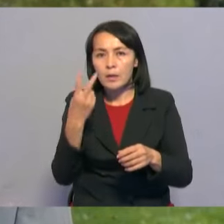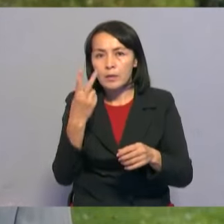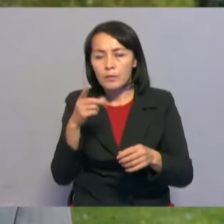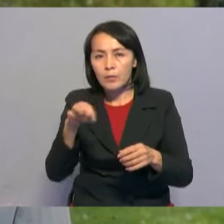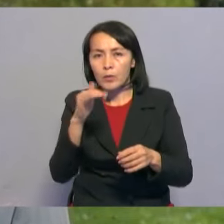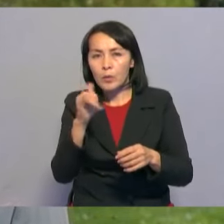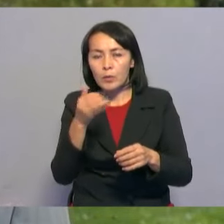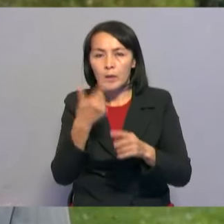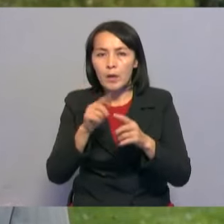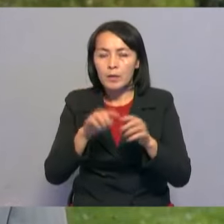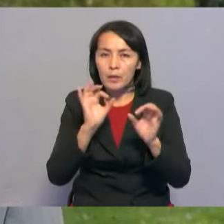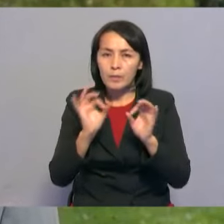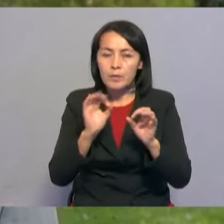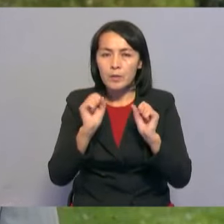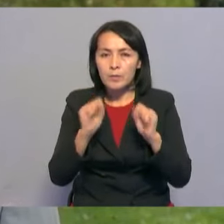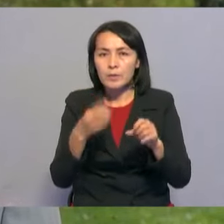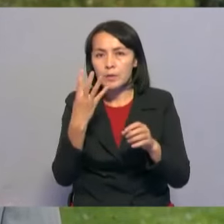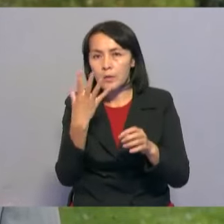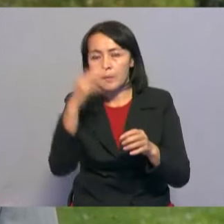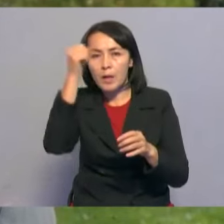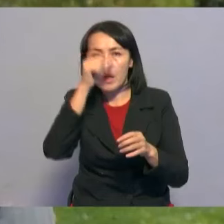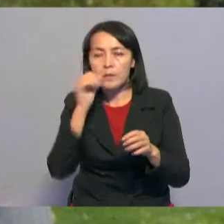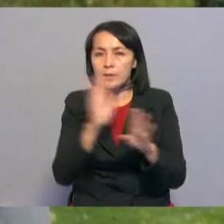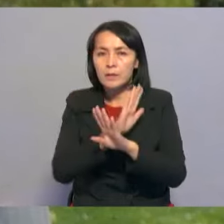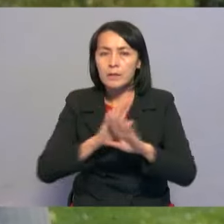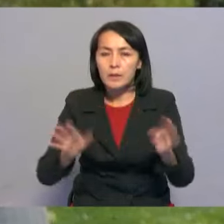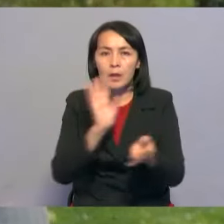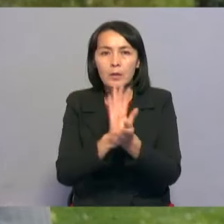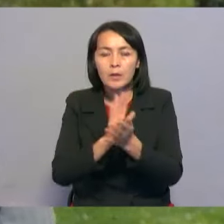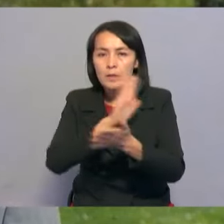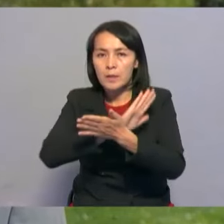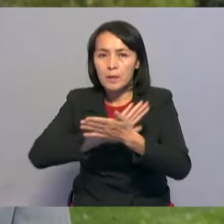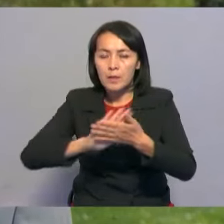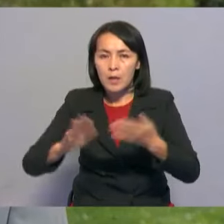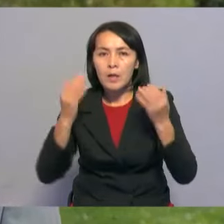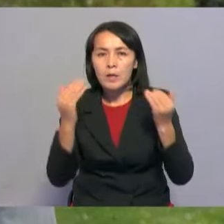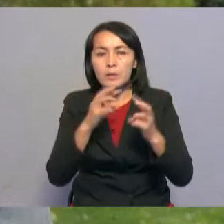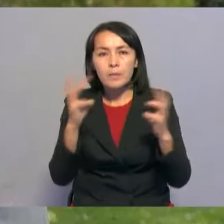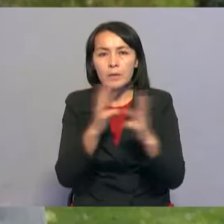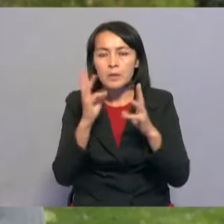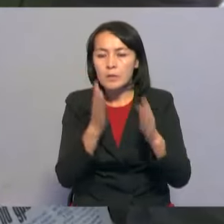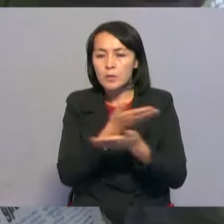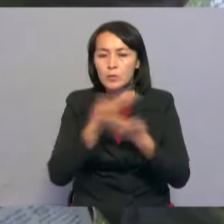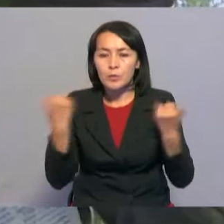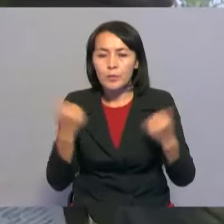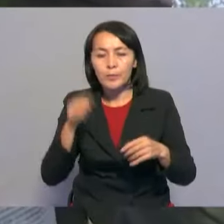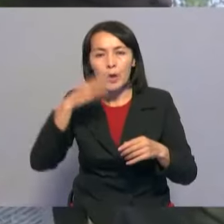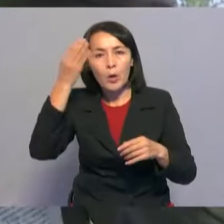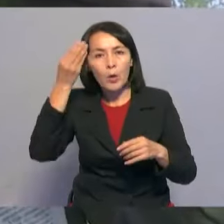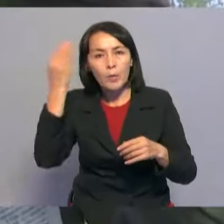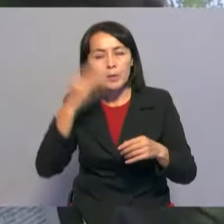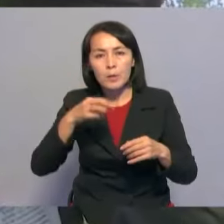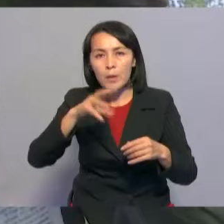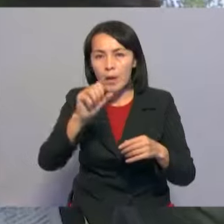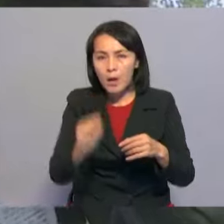тонны урана, и этого хватит нам на 4-5 лет. Никаких отходов, чисто, без пепла, без дыма. Такое мнение